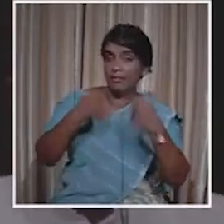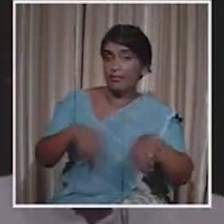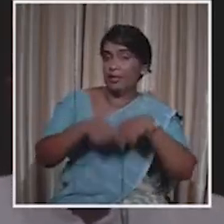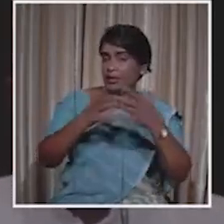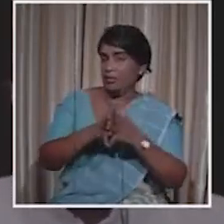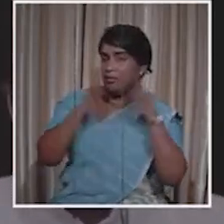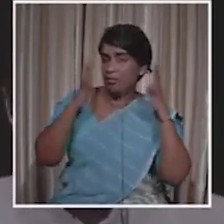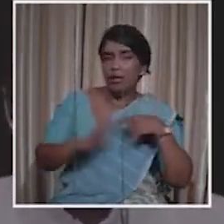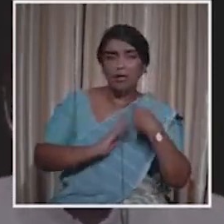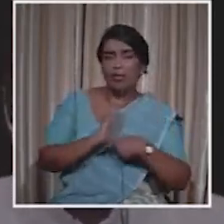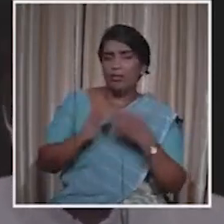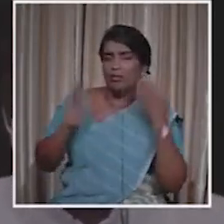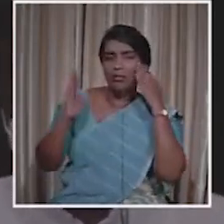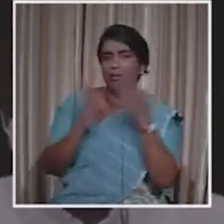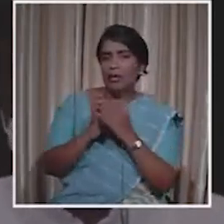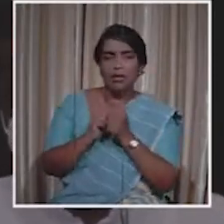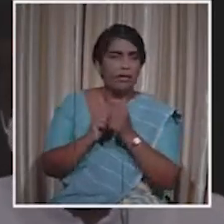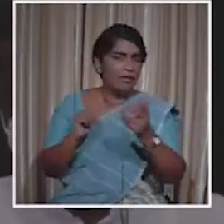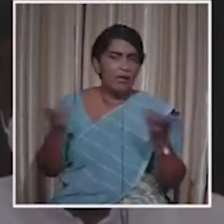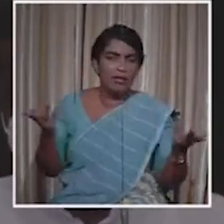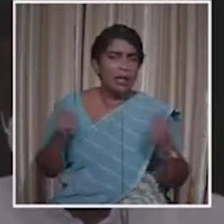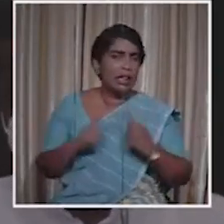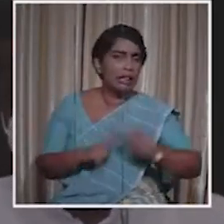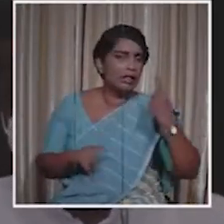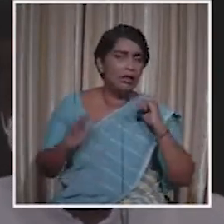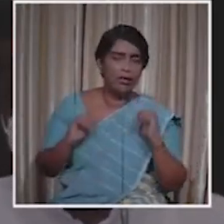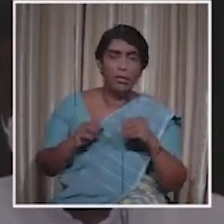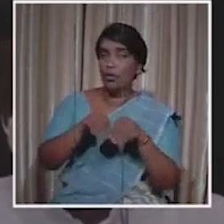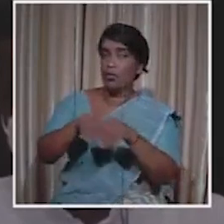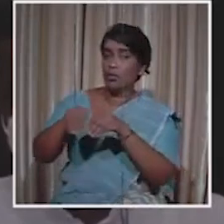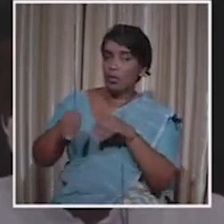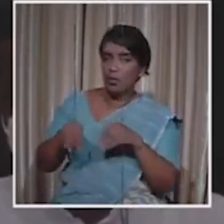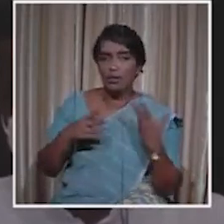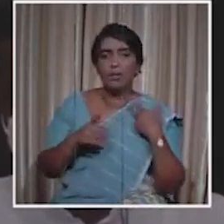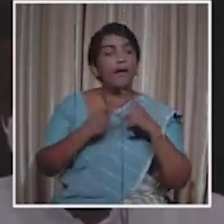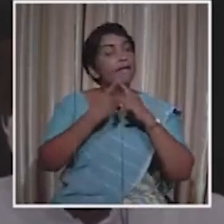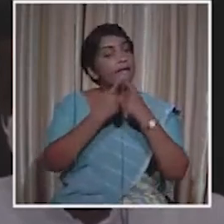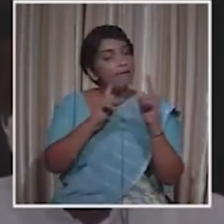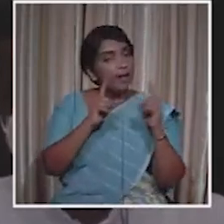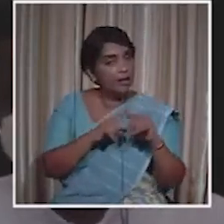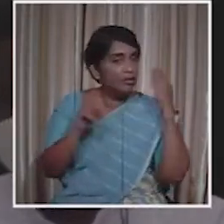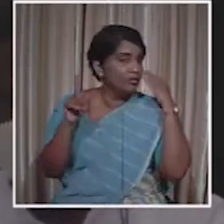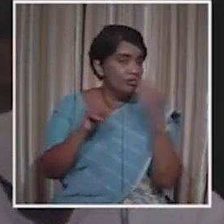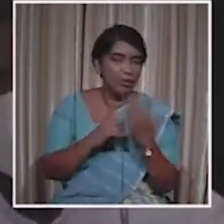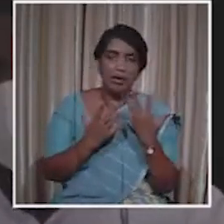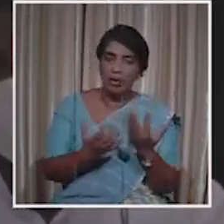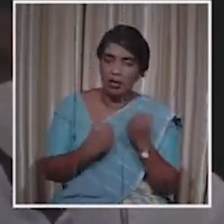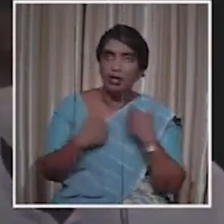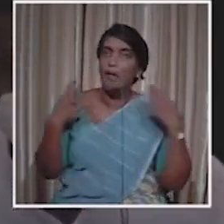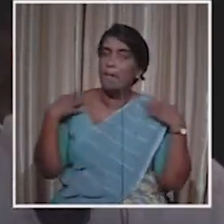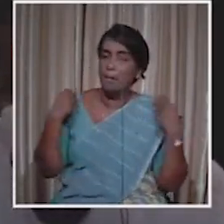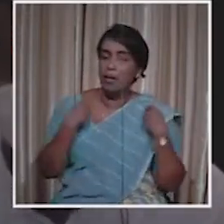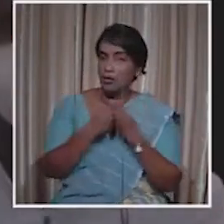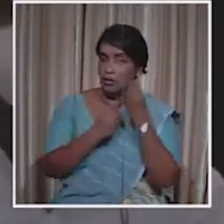முடியும்? உள்நாட்டிலே இருக்கின்ற விவசாயத்தை மேம்படுத்தக்கூடிய வகையில் இன்னும் ஒரு உரப்பாவணையையோ அல்லது அதற்கான பசலை வகைகளையோ வழங்க